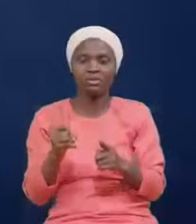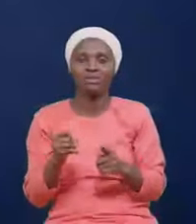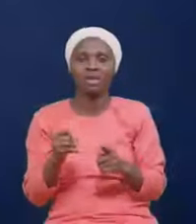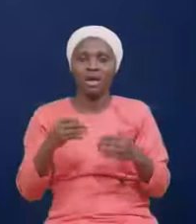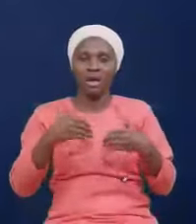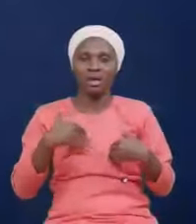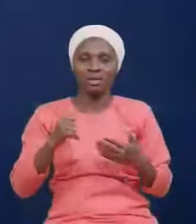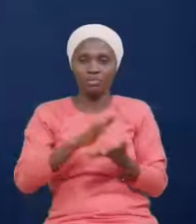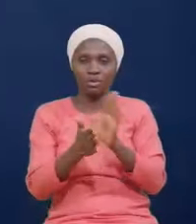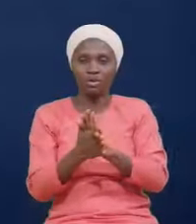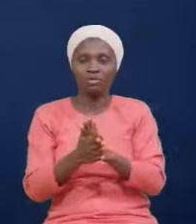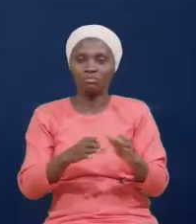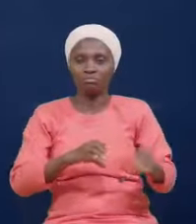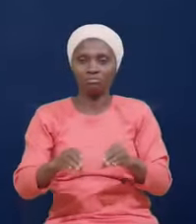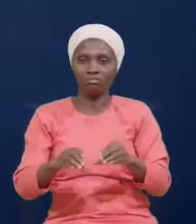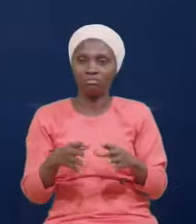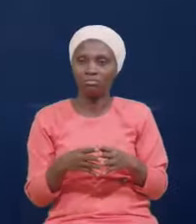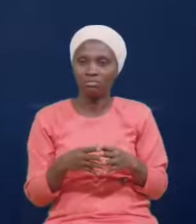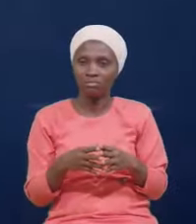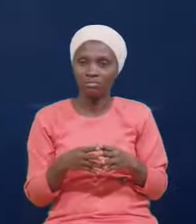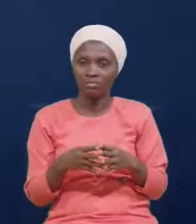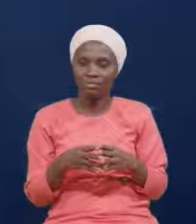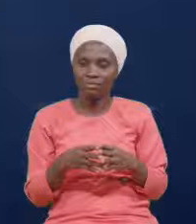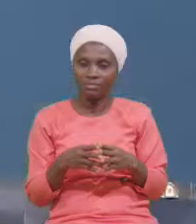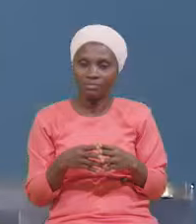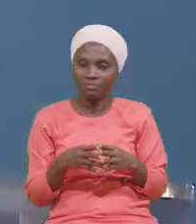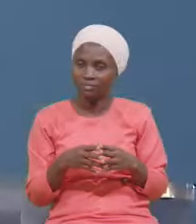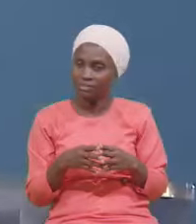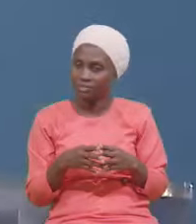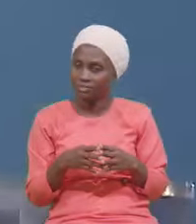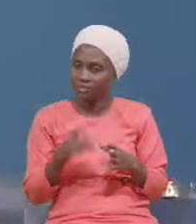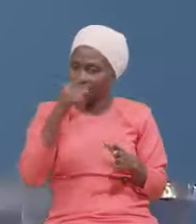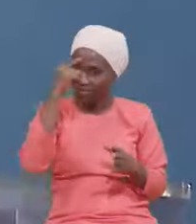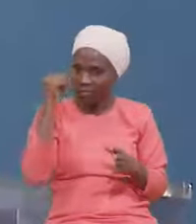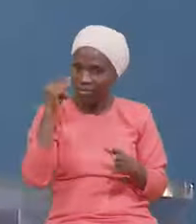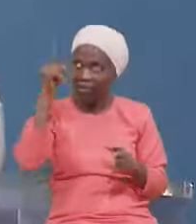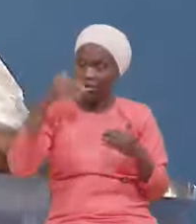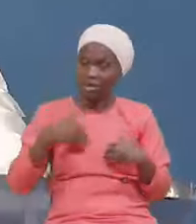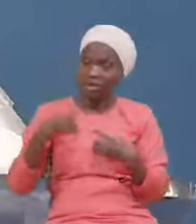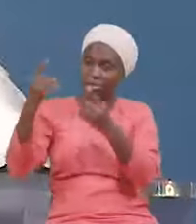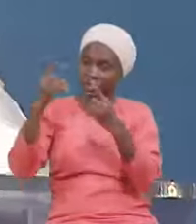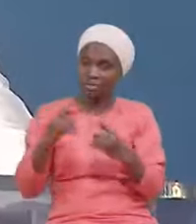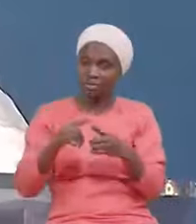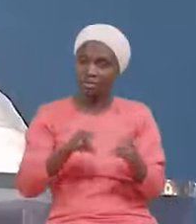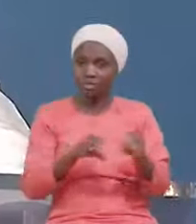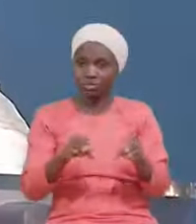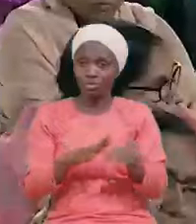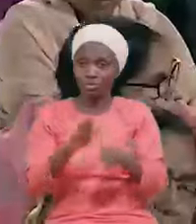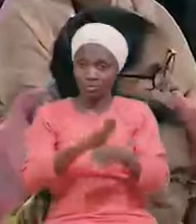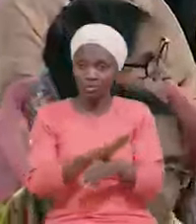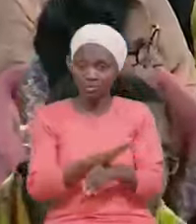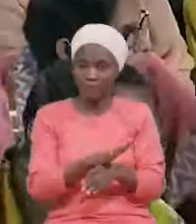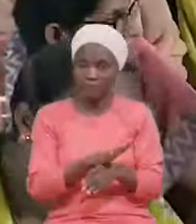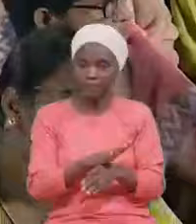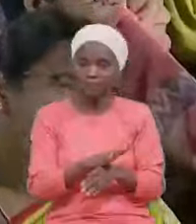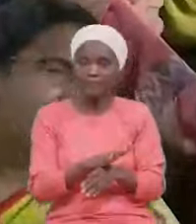యొక్క ప్రవచనము వాగ్దానము కార్యాన్ని చేసే విధానానికి వచ్చింది. Because he has come to fulfill. ఎందుకంటే